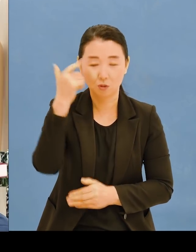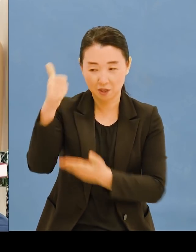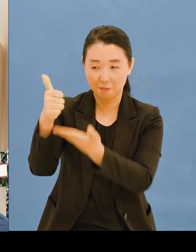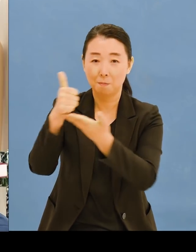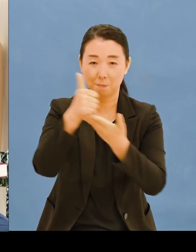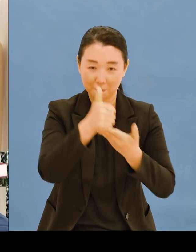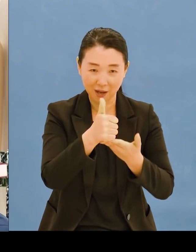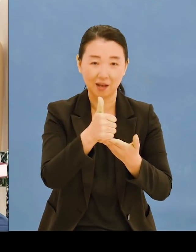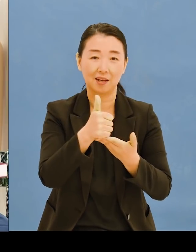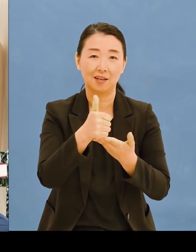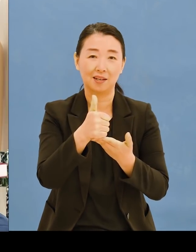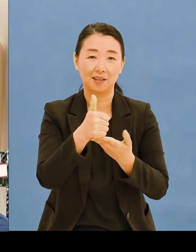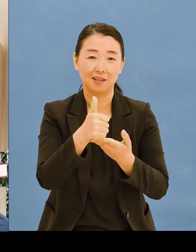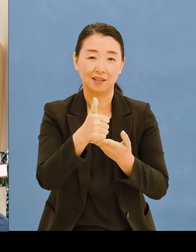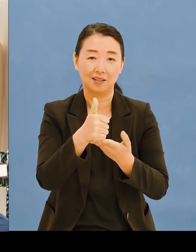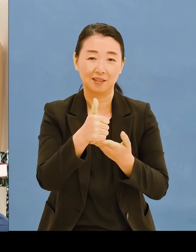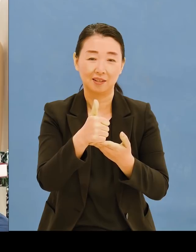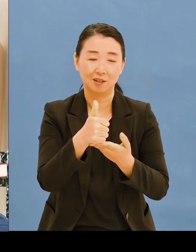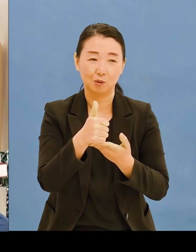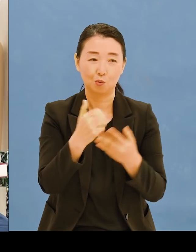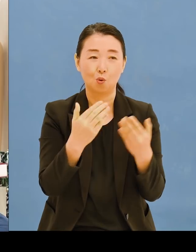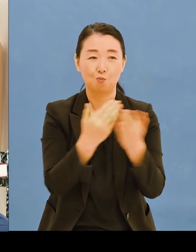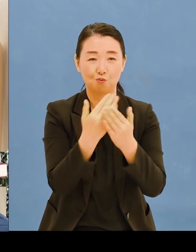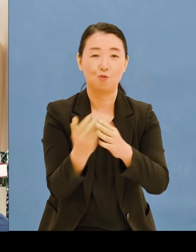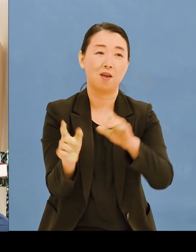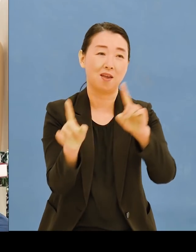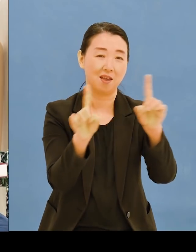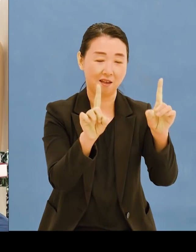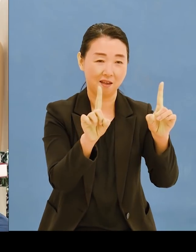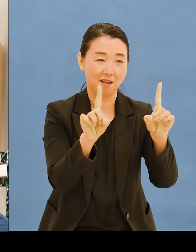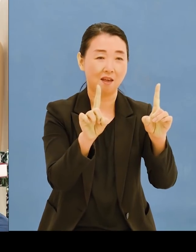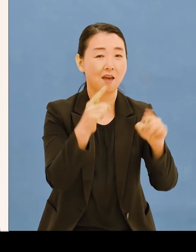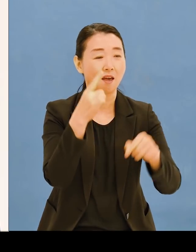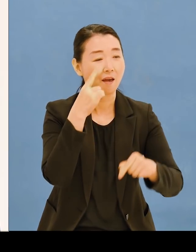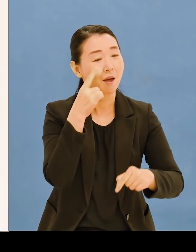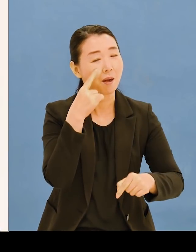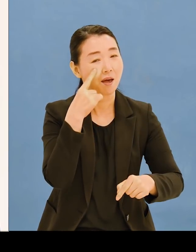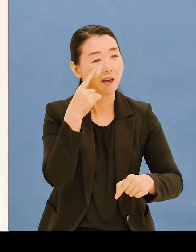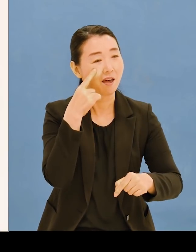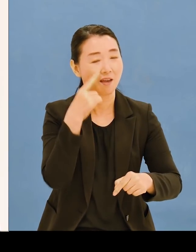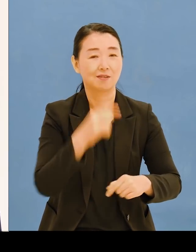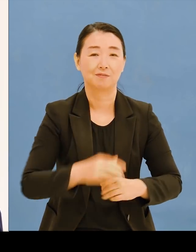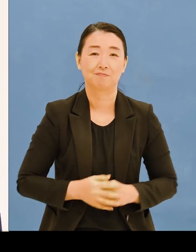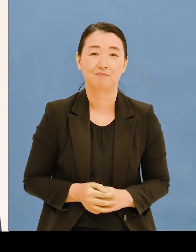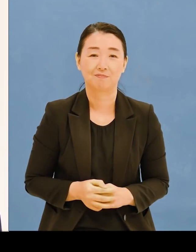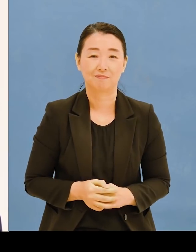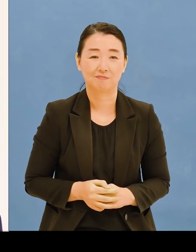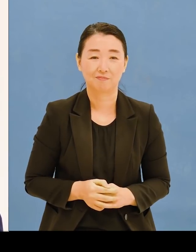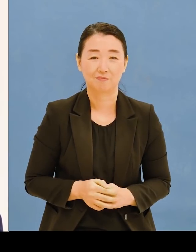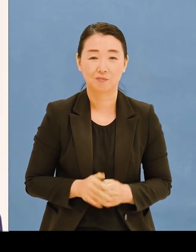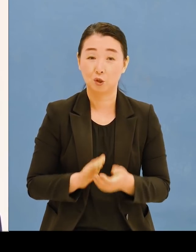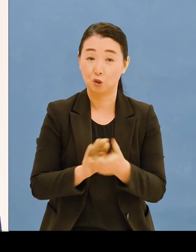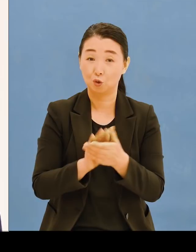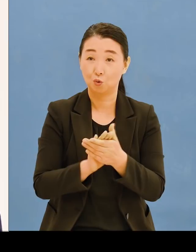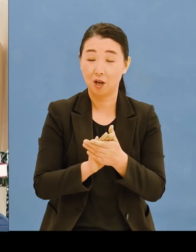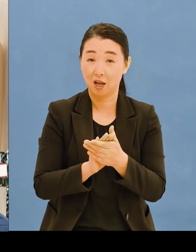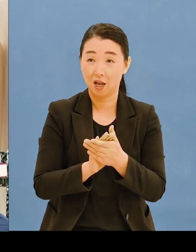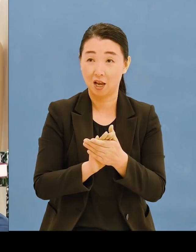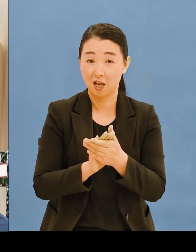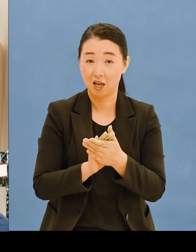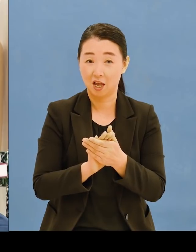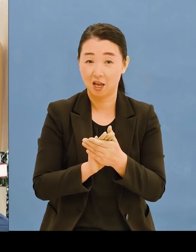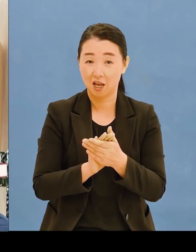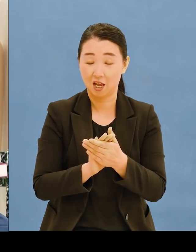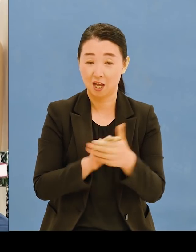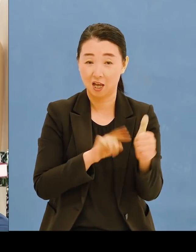모시고 함께 이제 부흥회를 갖도록 이제 그렇게 했어요. 네. 제 친구가 지금